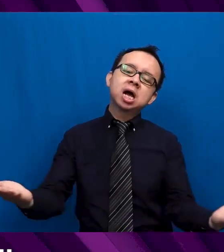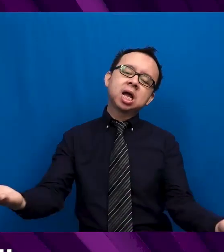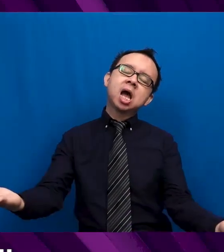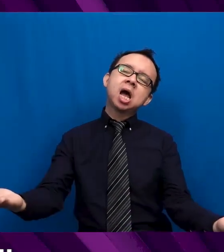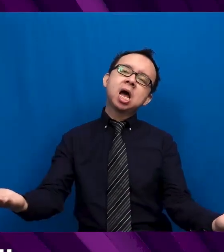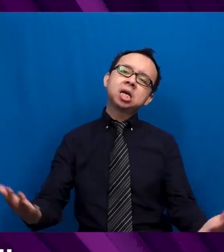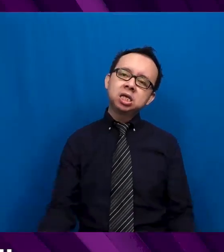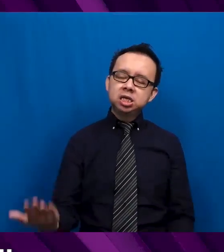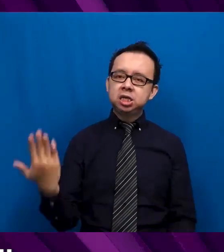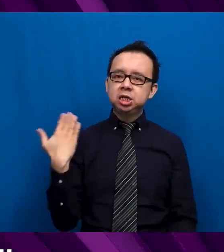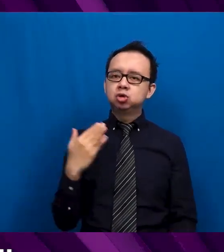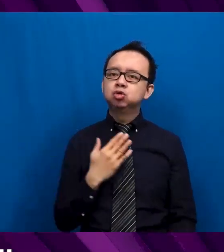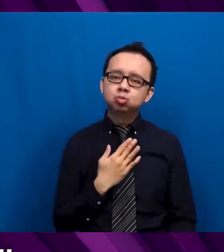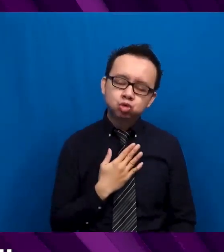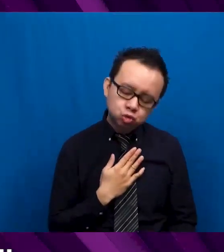serahkan